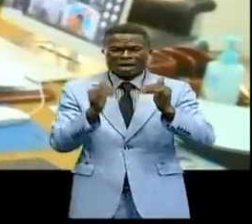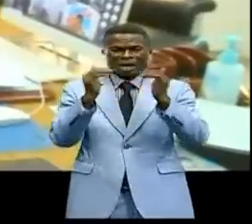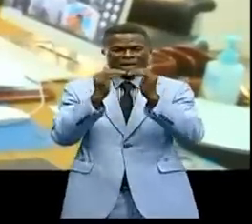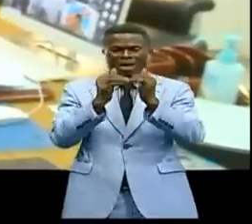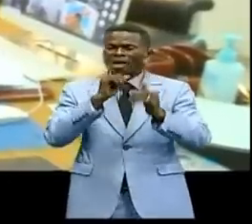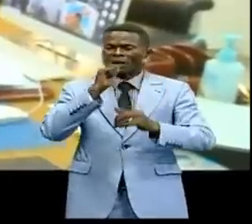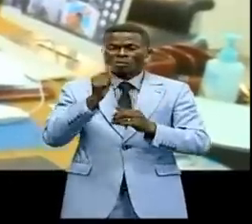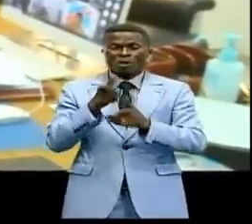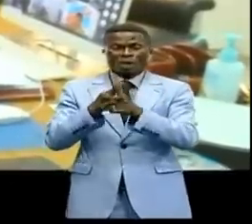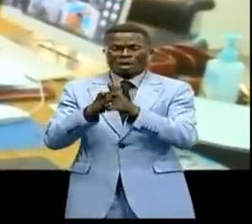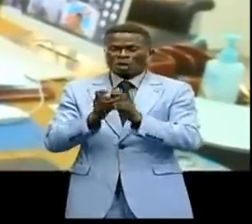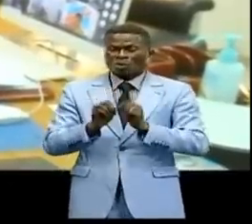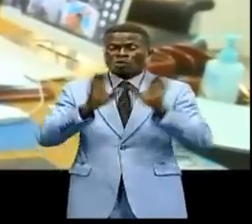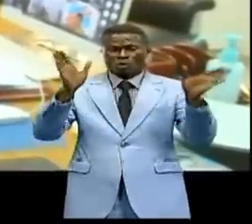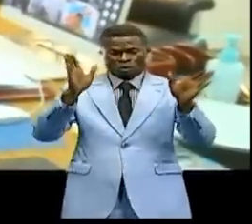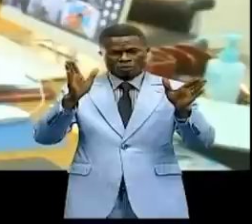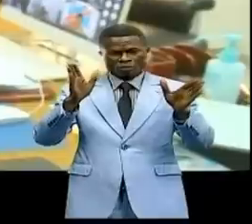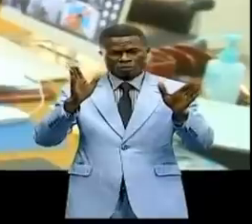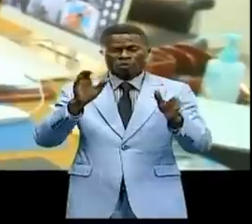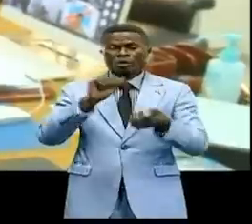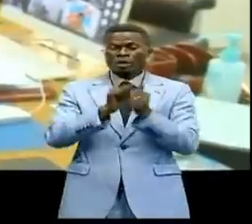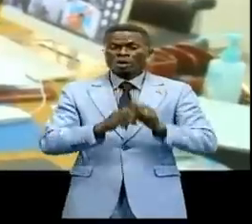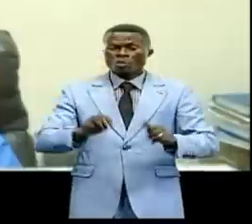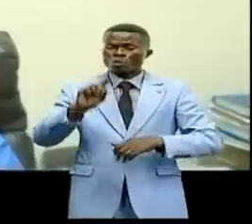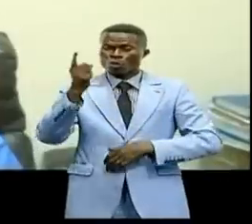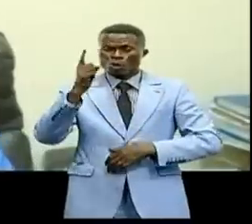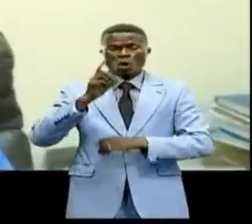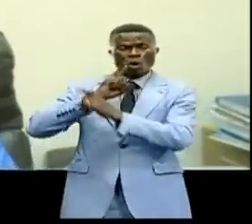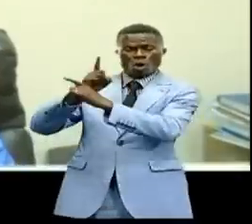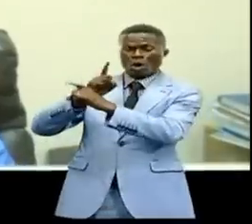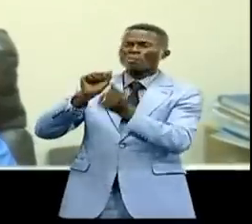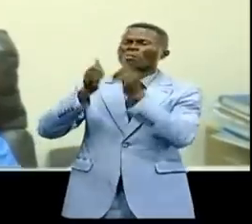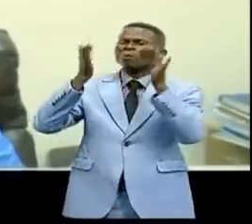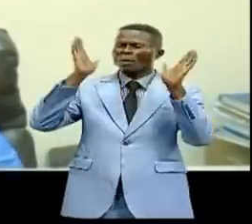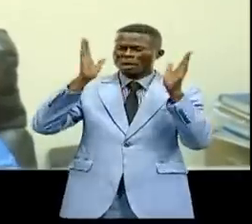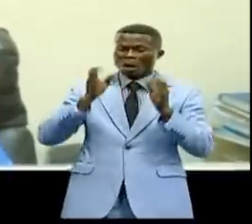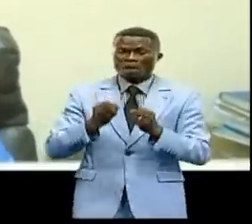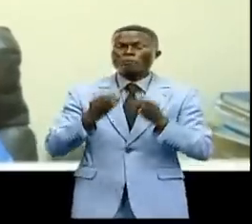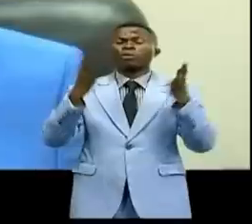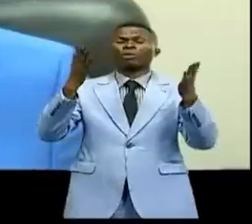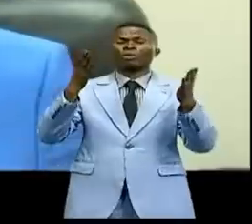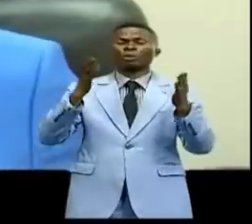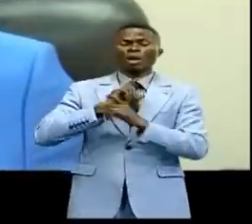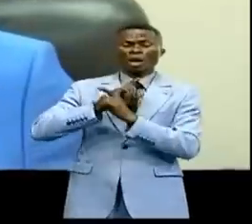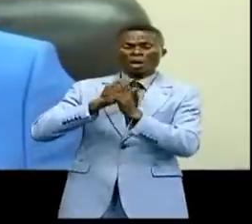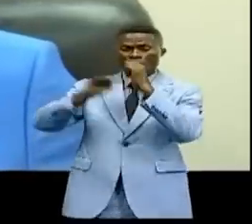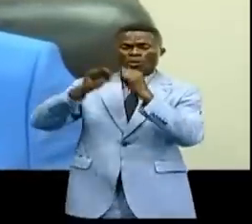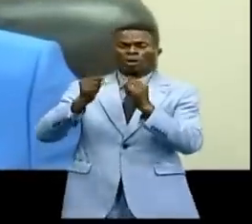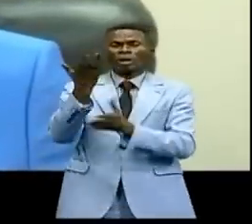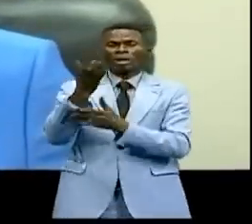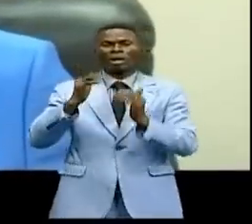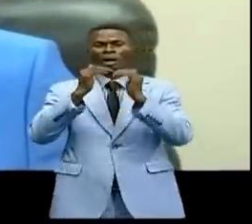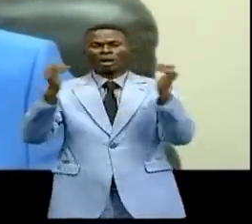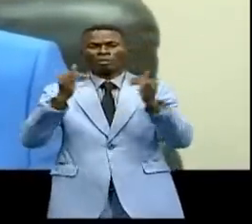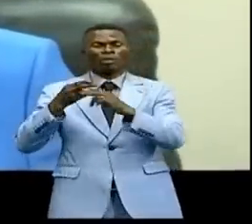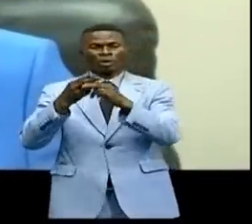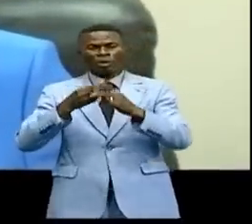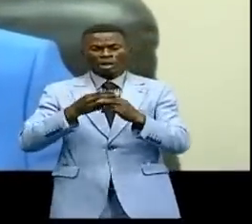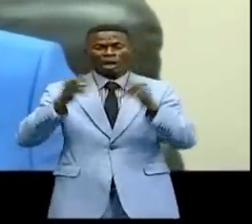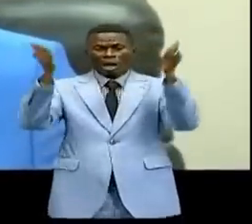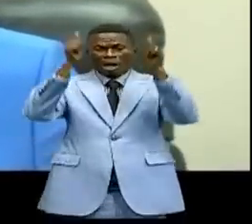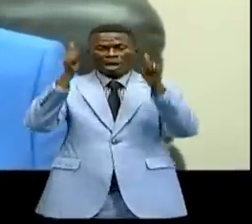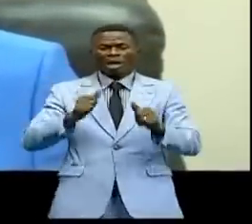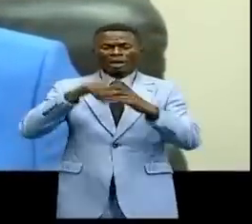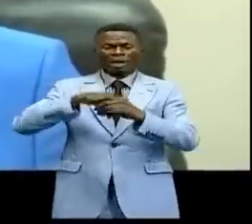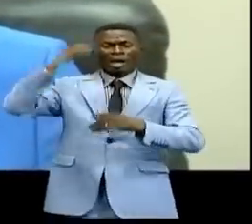armes nucléaires et constituent le seul moyen de prévenir les dangers nucléaires, de promouvoir la paix et la sécurité en Afrique et dans